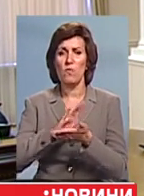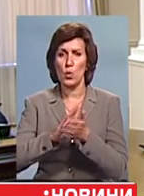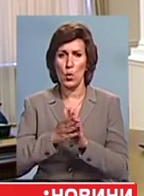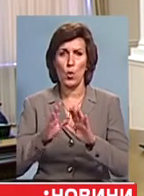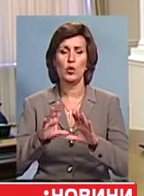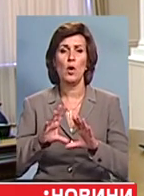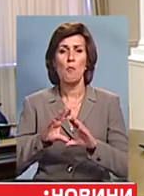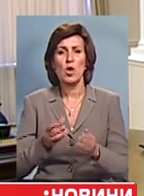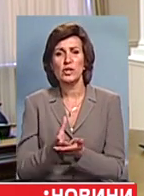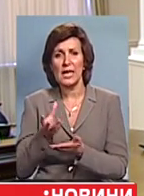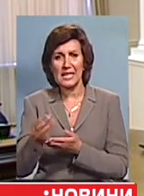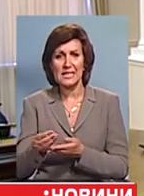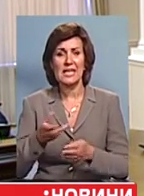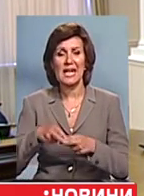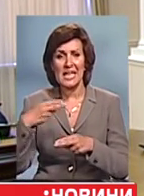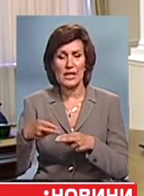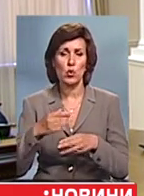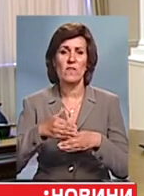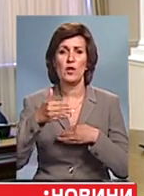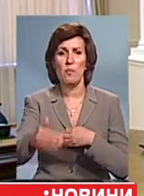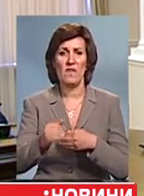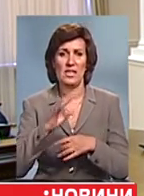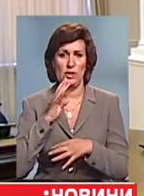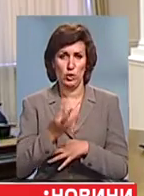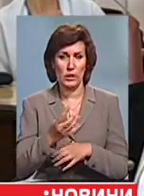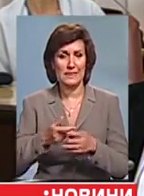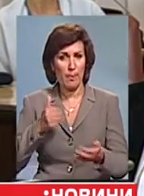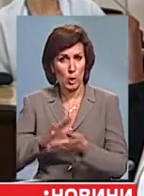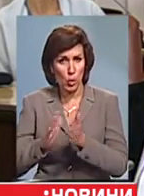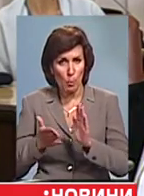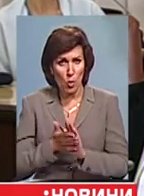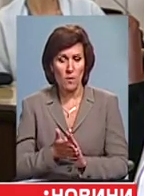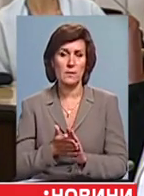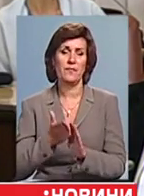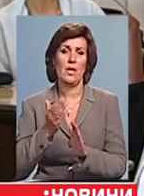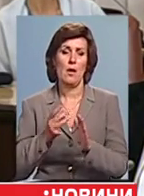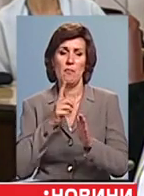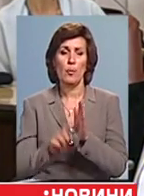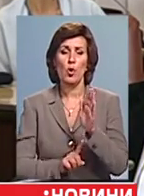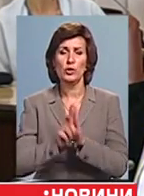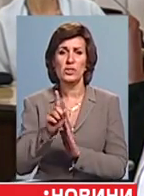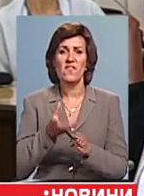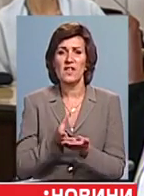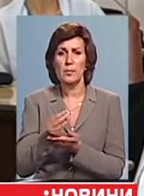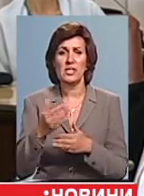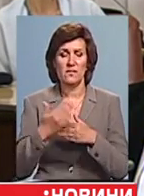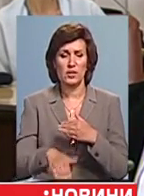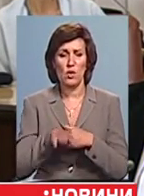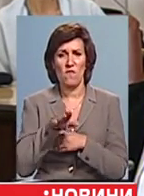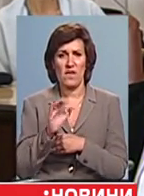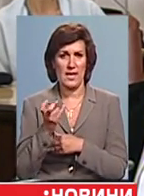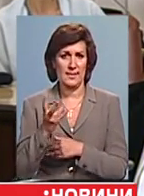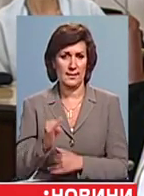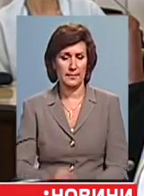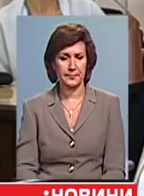угодою погашення кредиту відтермінували на 4 роки. За попередньою домовленістю, Київ мав почати здійснювати виплати вже у